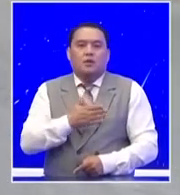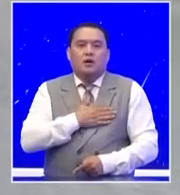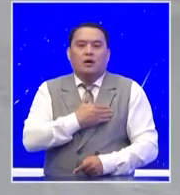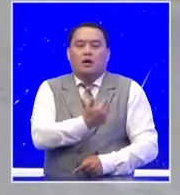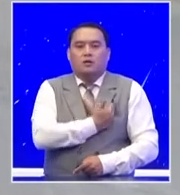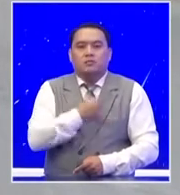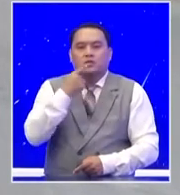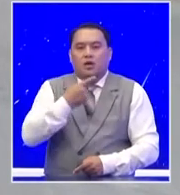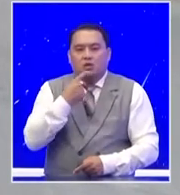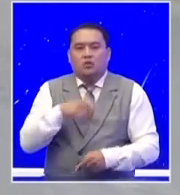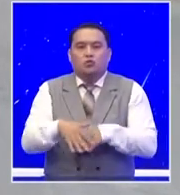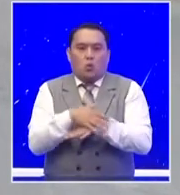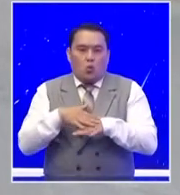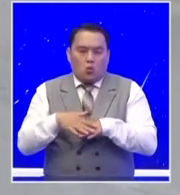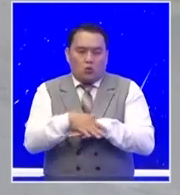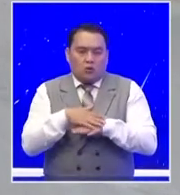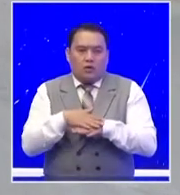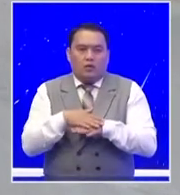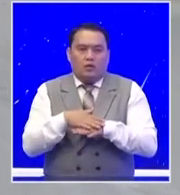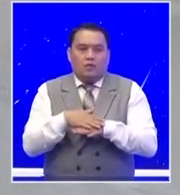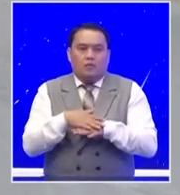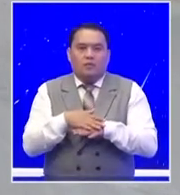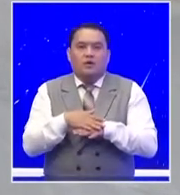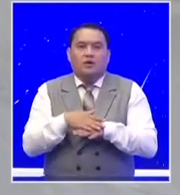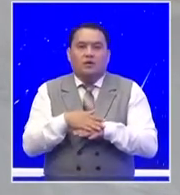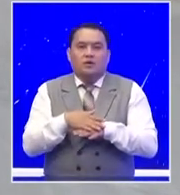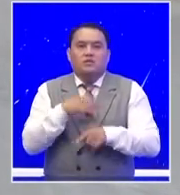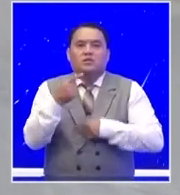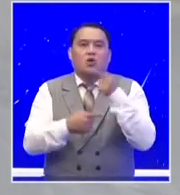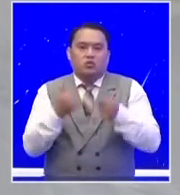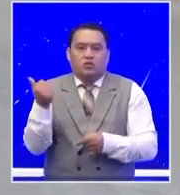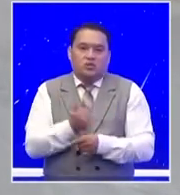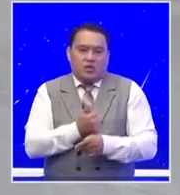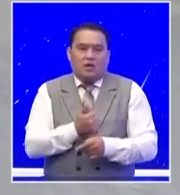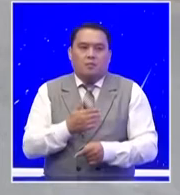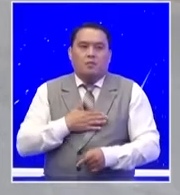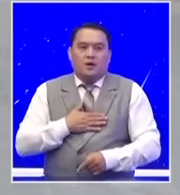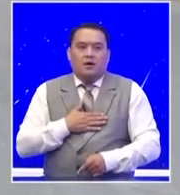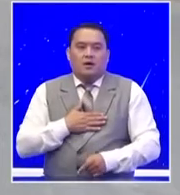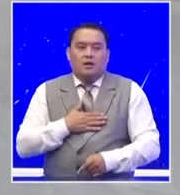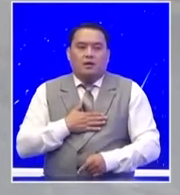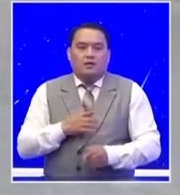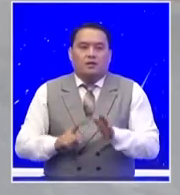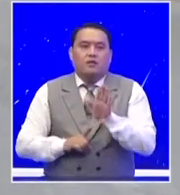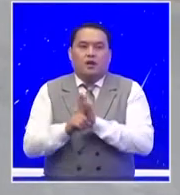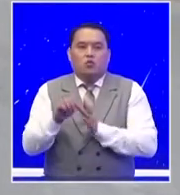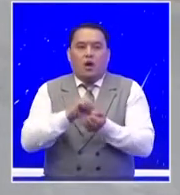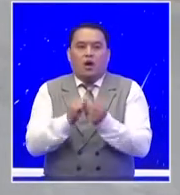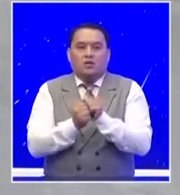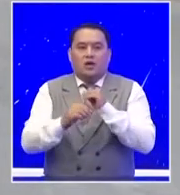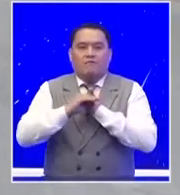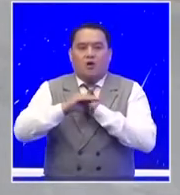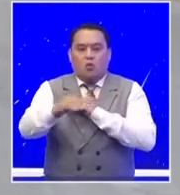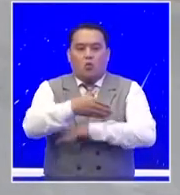всех горожан, что в ближайшее время, то есть со следующей недели мы уже начнем асфальтирование